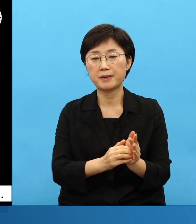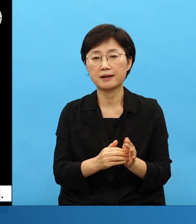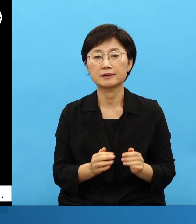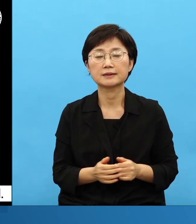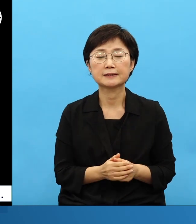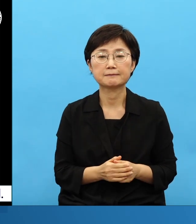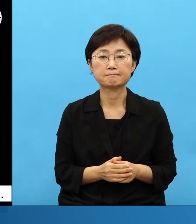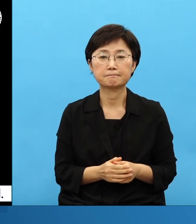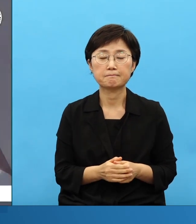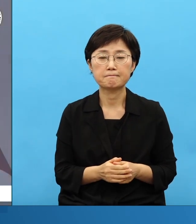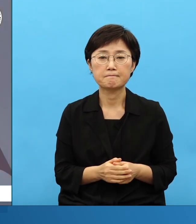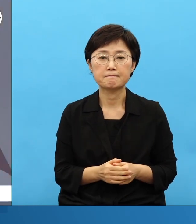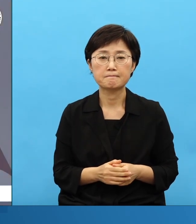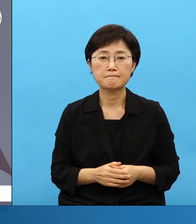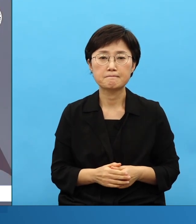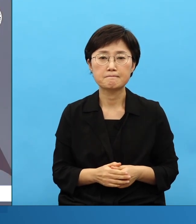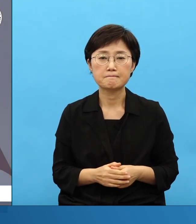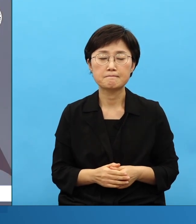집중했습니다.